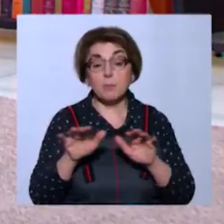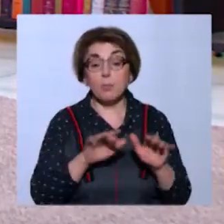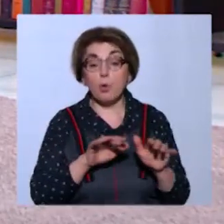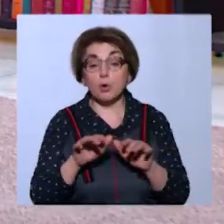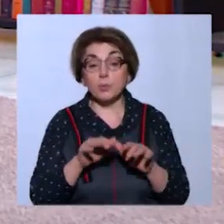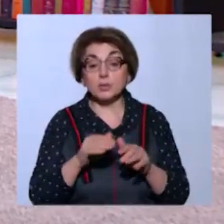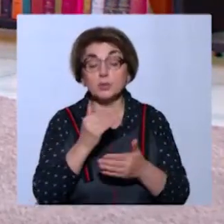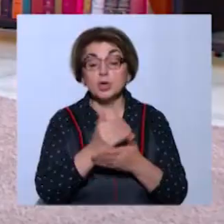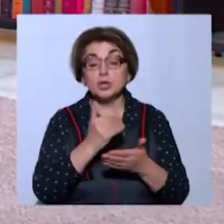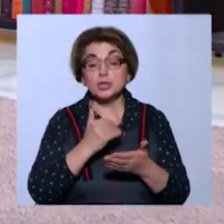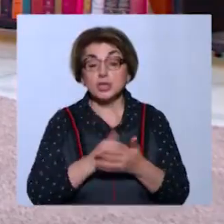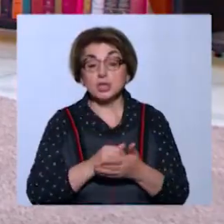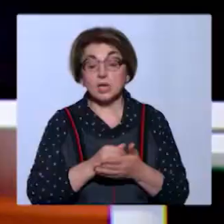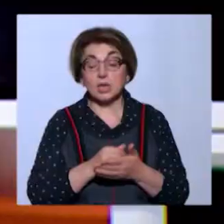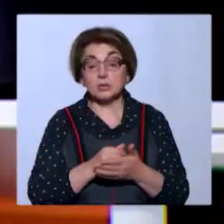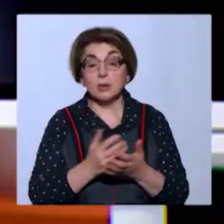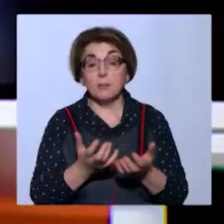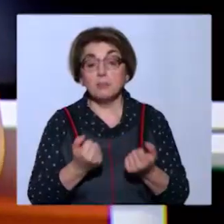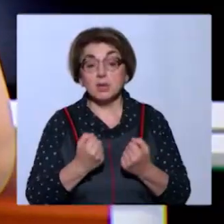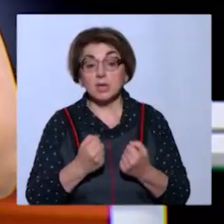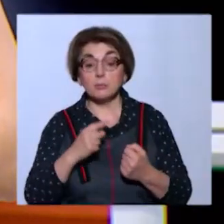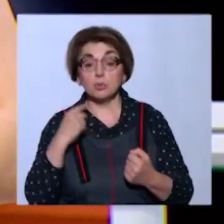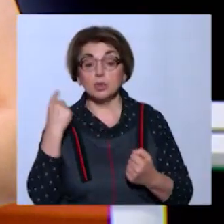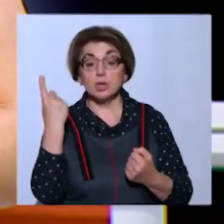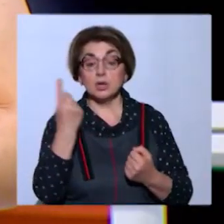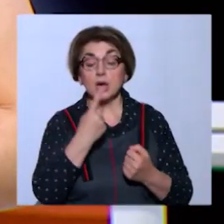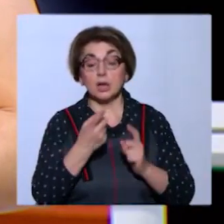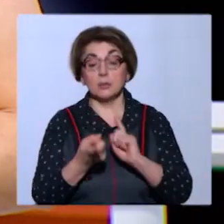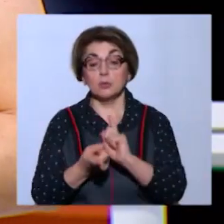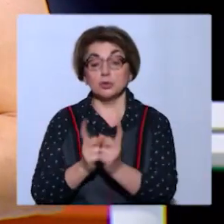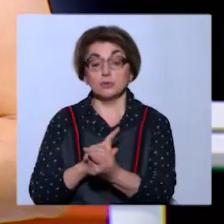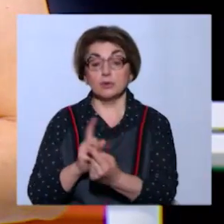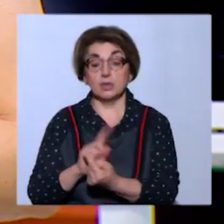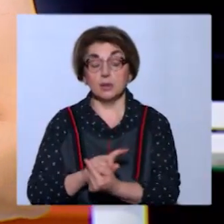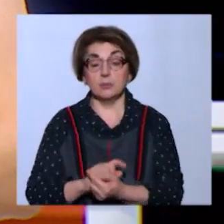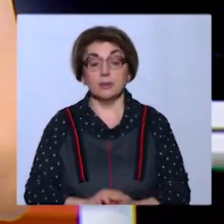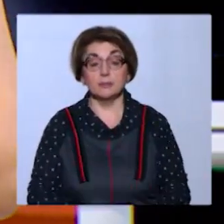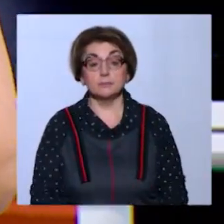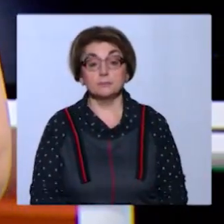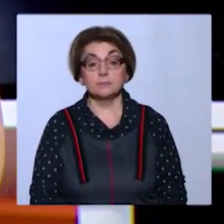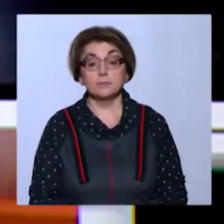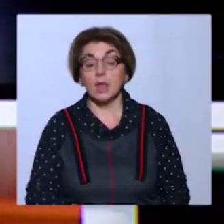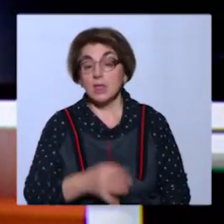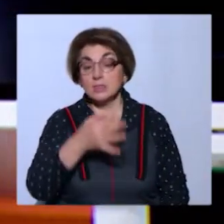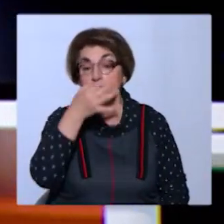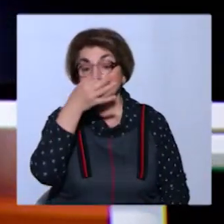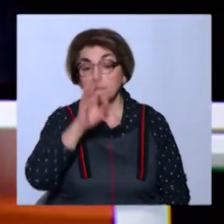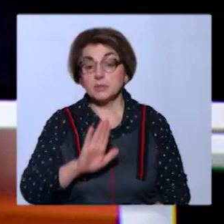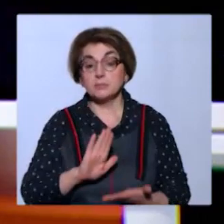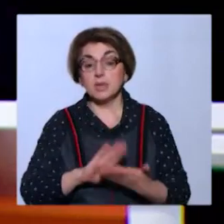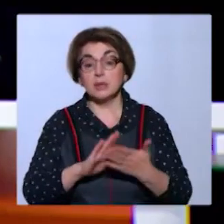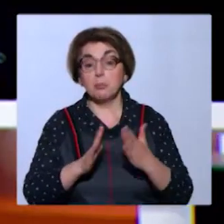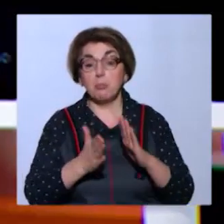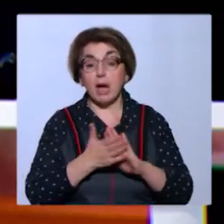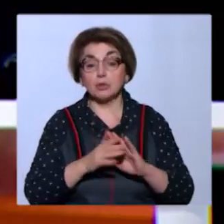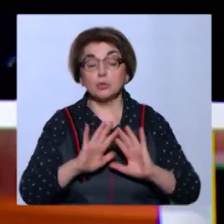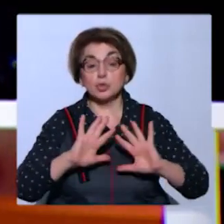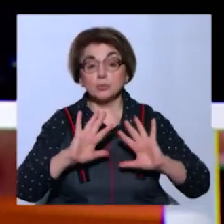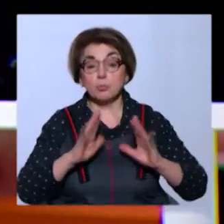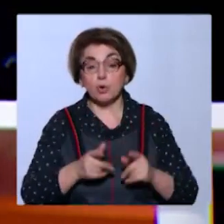მოქმედების შედეგად გამოწვეული გარემო ცვლილებები. ნებისმიერი ფაქტორის